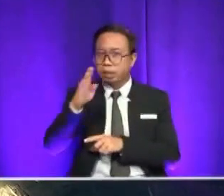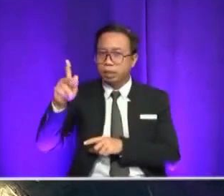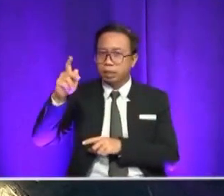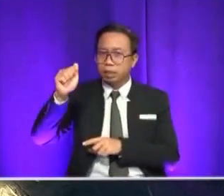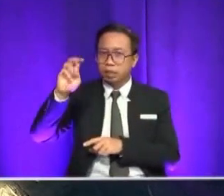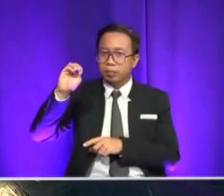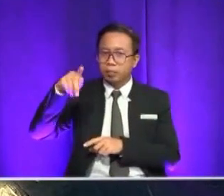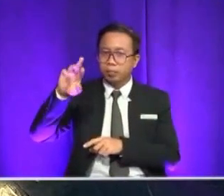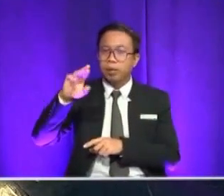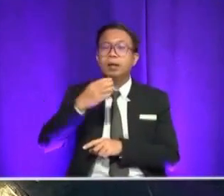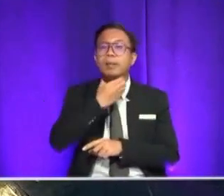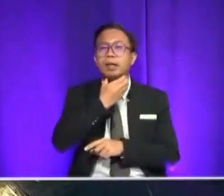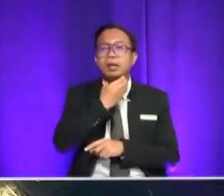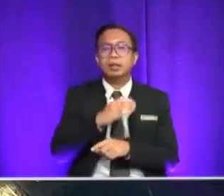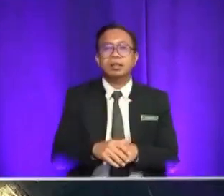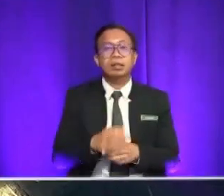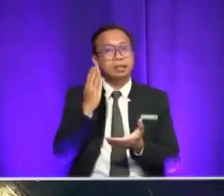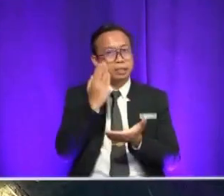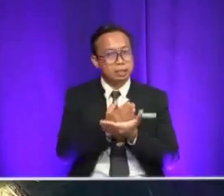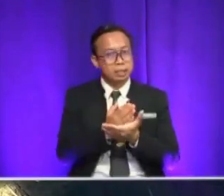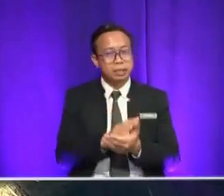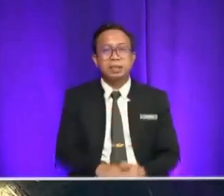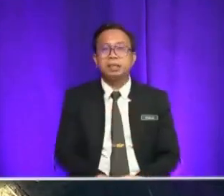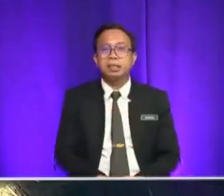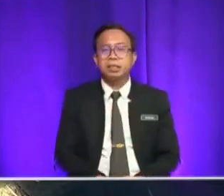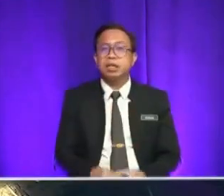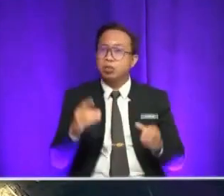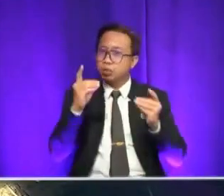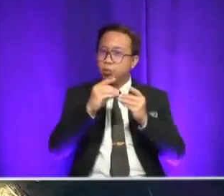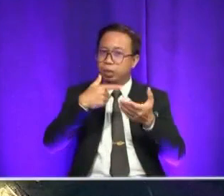Kampar Perak. Baik, kita akan berhenti di sini, Cikgu. InsyaAllah